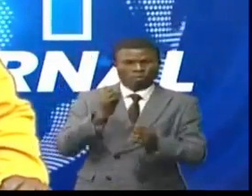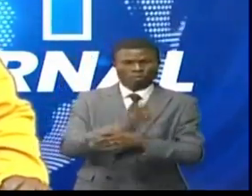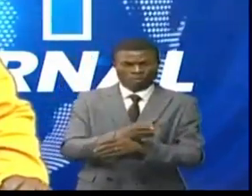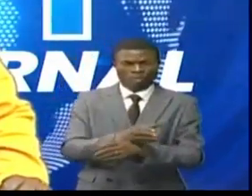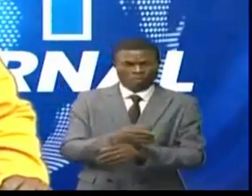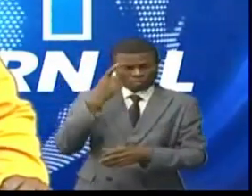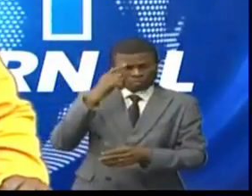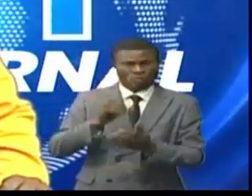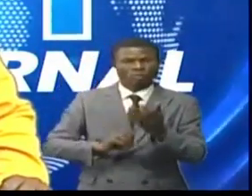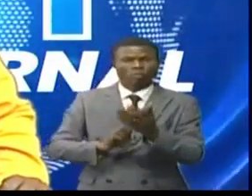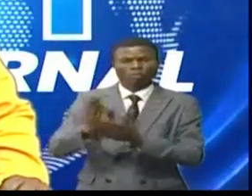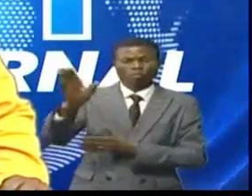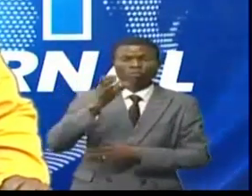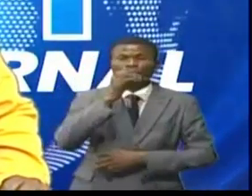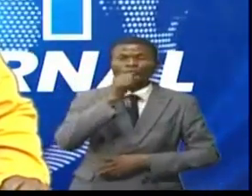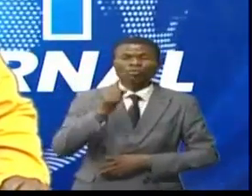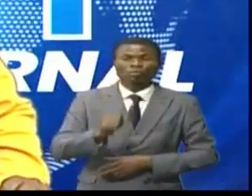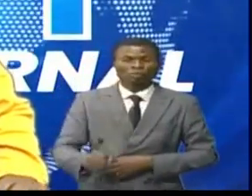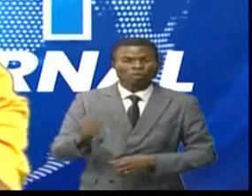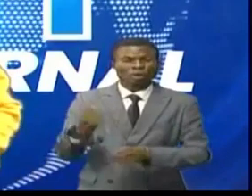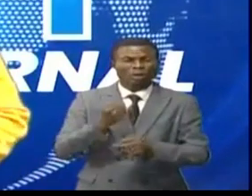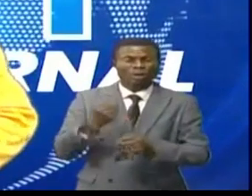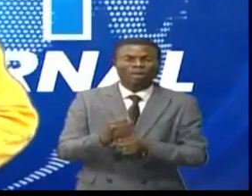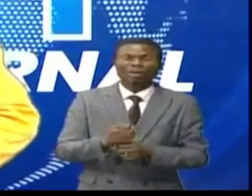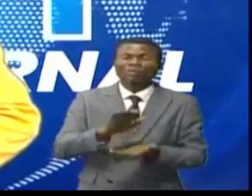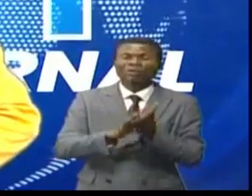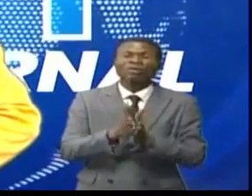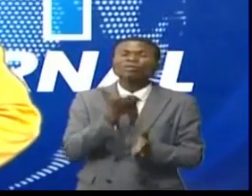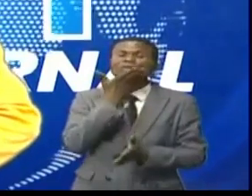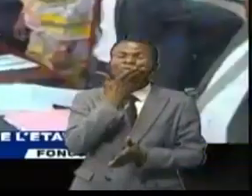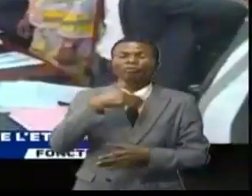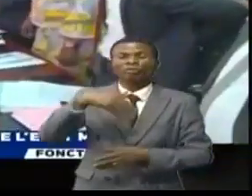à retraite. Nadine Kilocho, Cédric Elina pour le reportage.